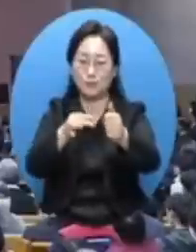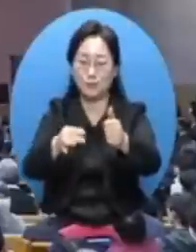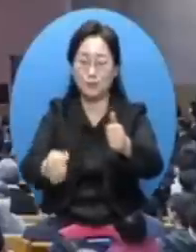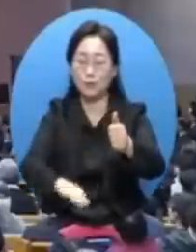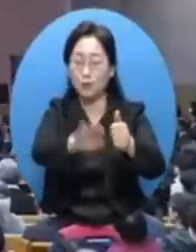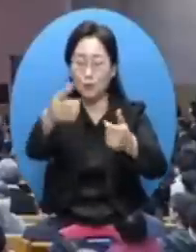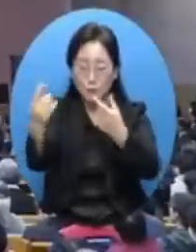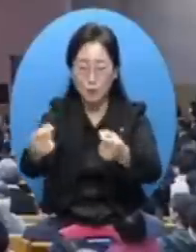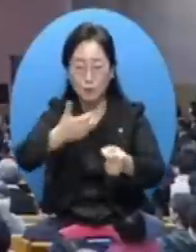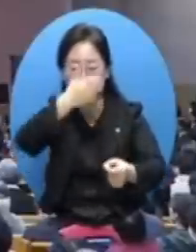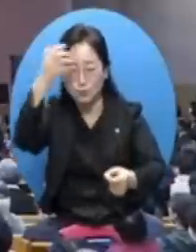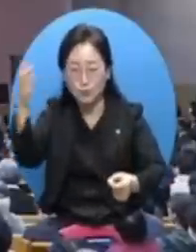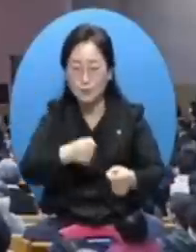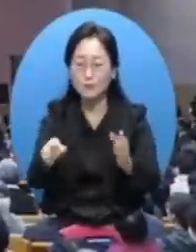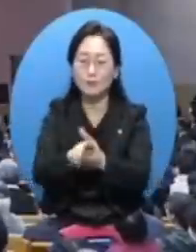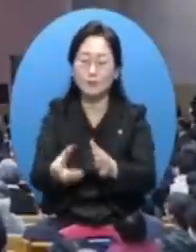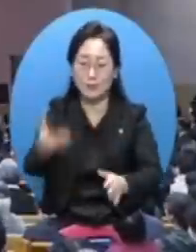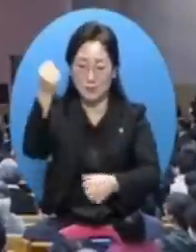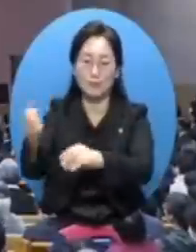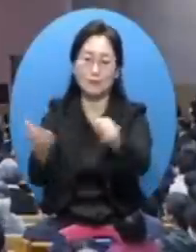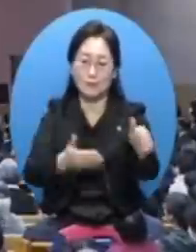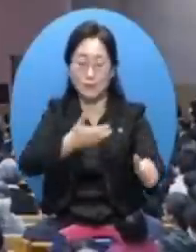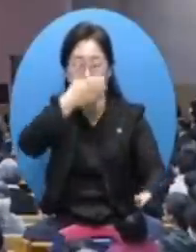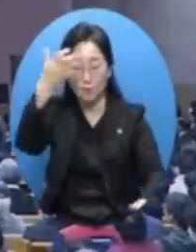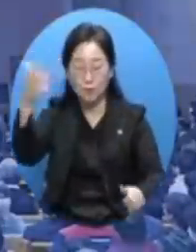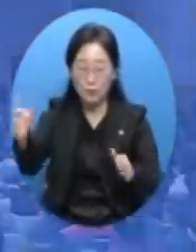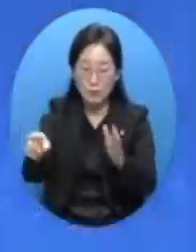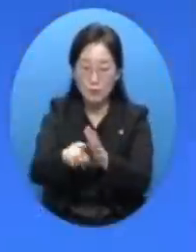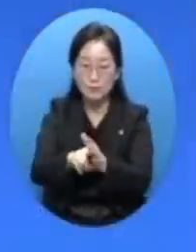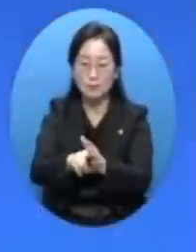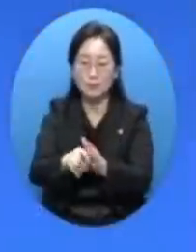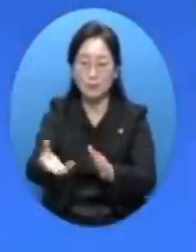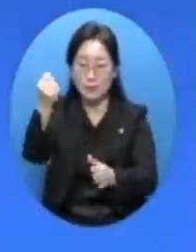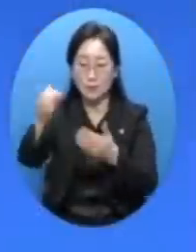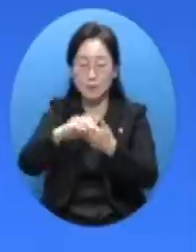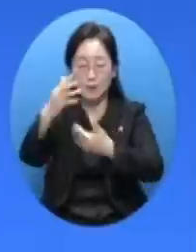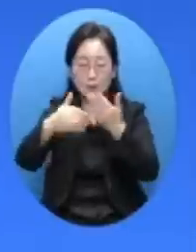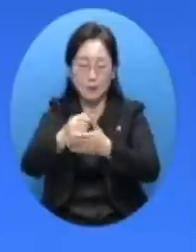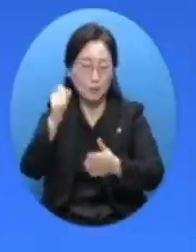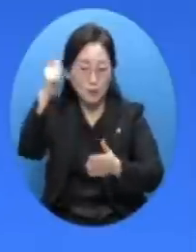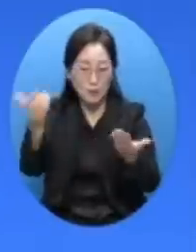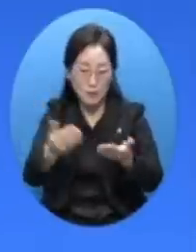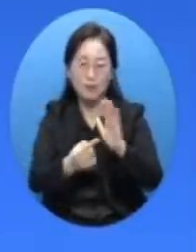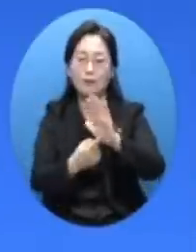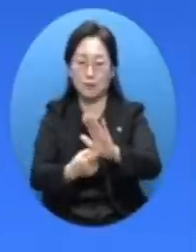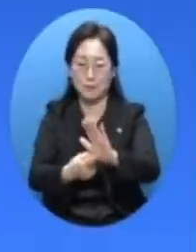꿈꾸는 사람, 믿음의 사람들이 되기를 바랍니다. 꿈꾸고 믿고 나가면 하나님의 위대한 역사 나타나게 될 것입니다.